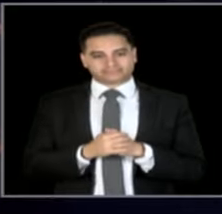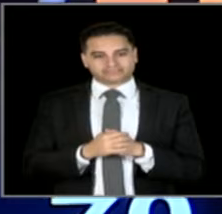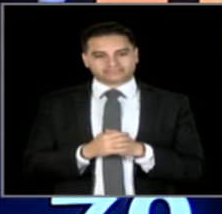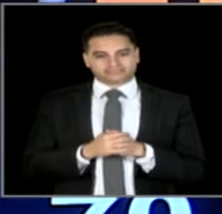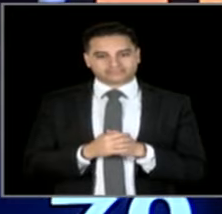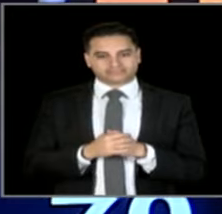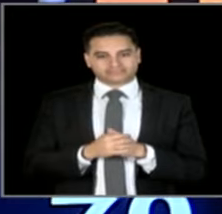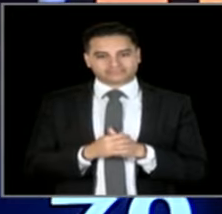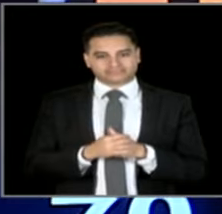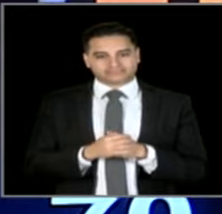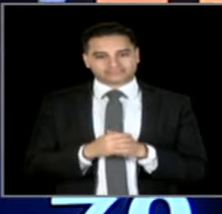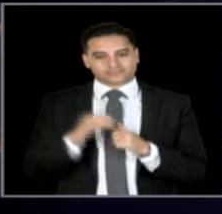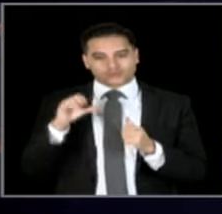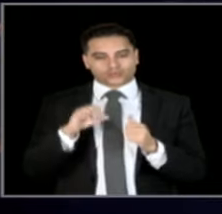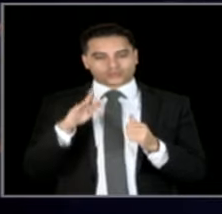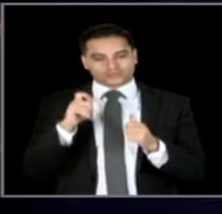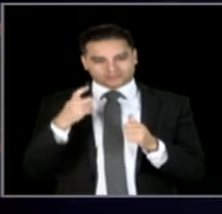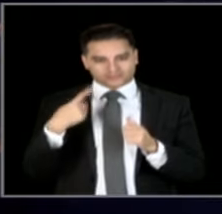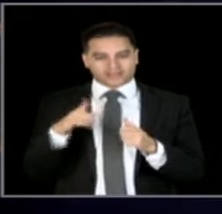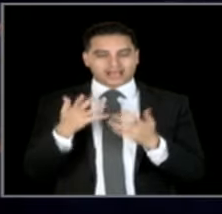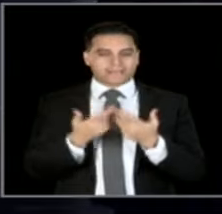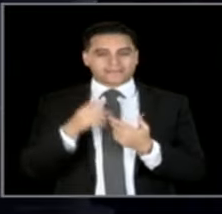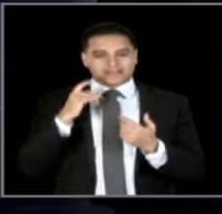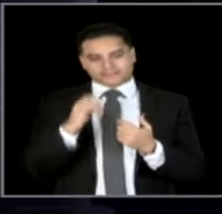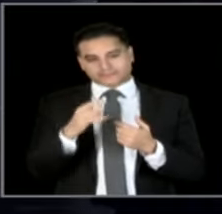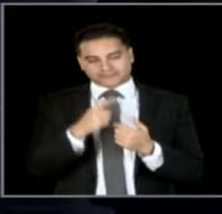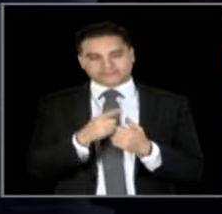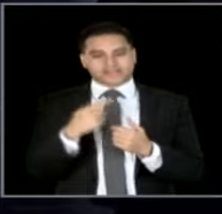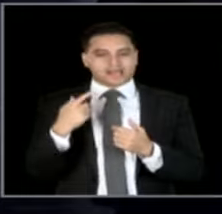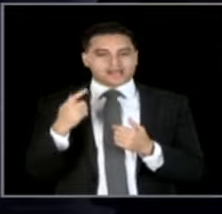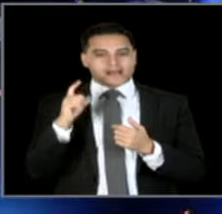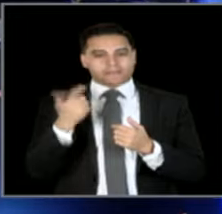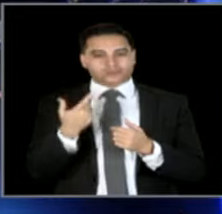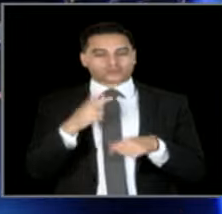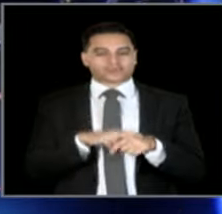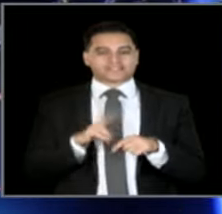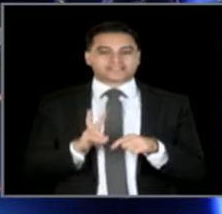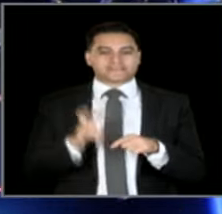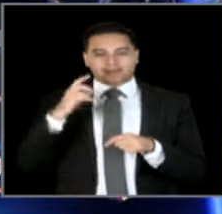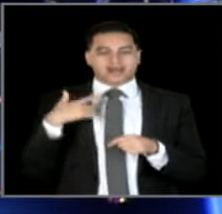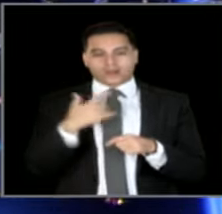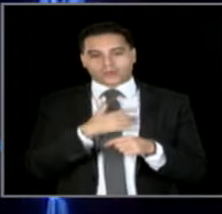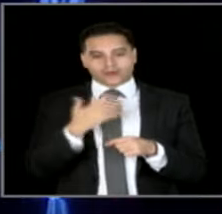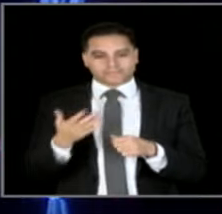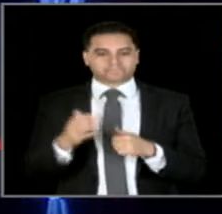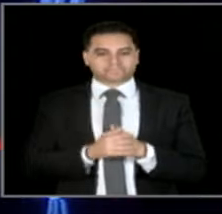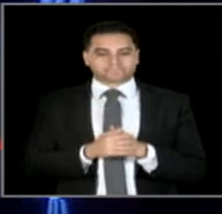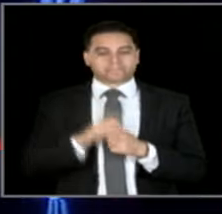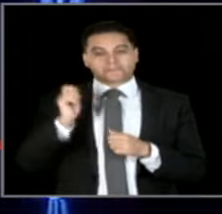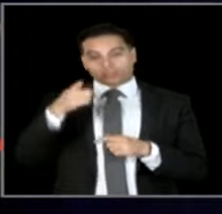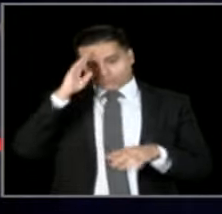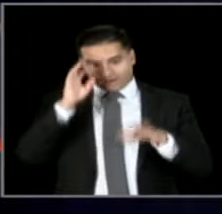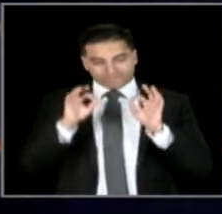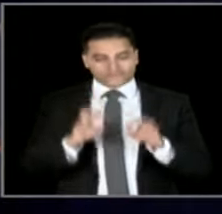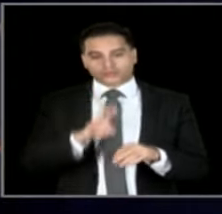مذاكر. هاردك يا يوسف. 50 جامعة المنصورة، 70 جامعة حلوان. سرعة